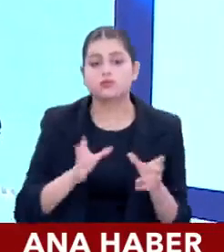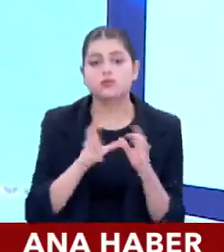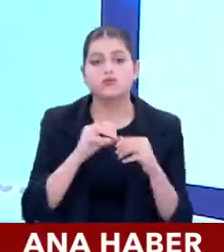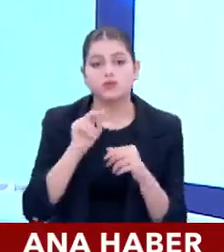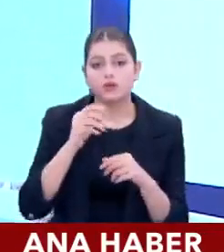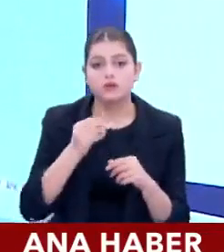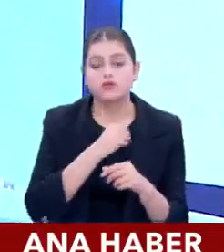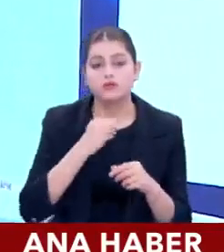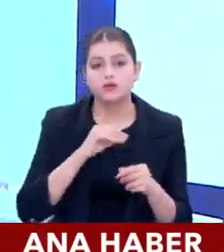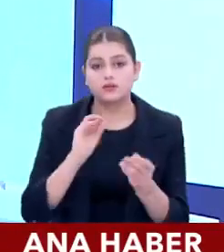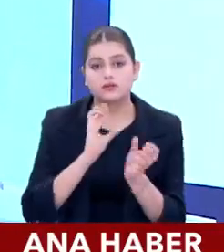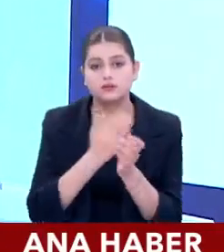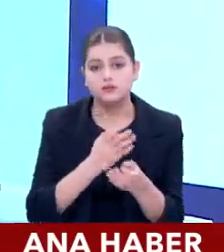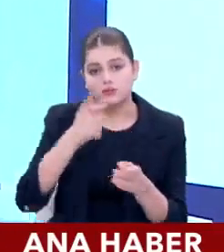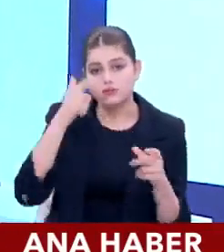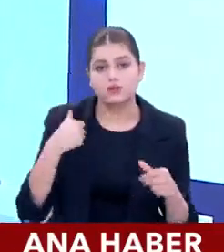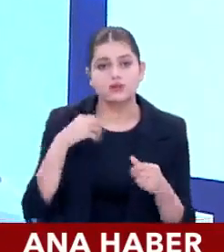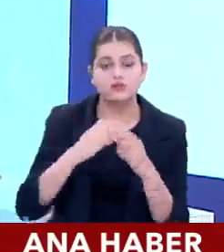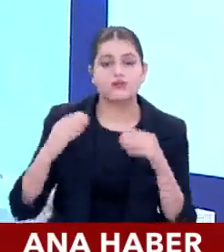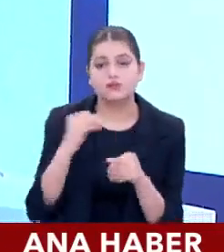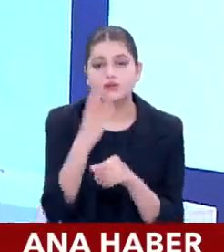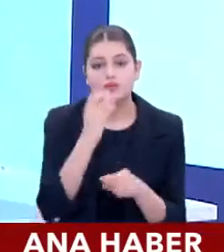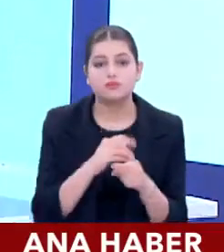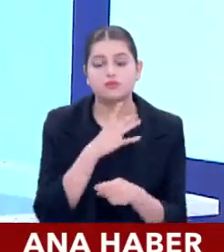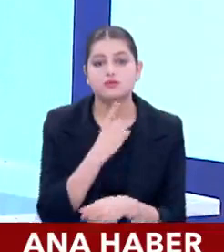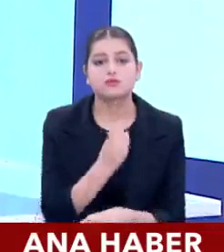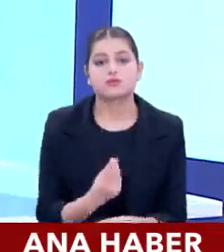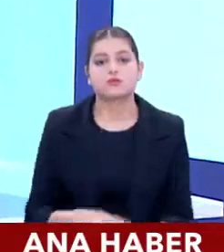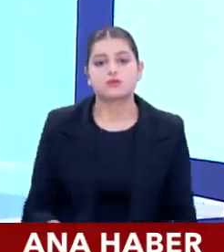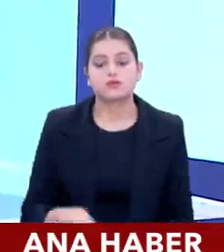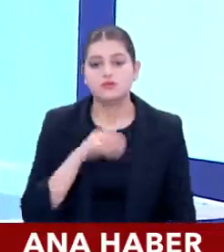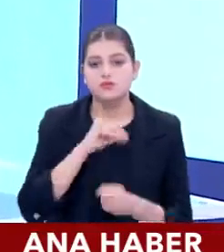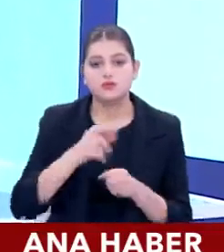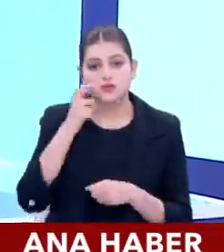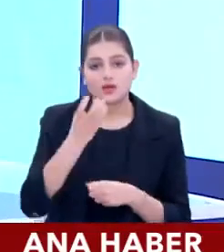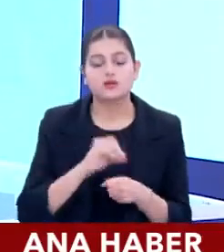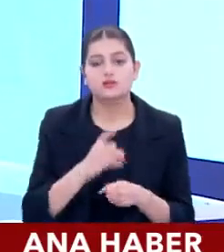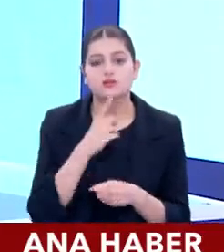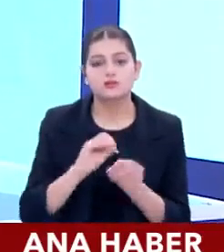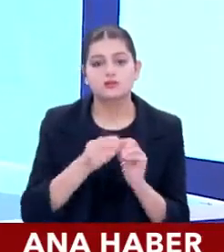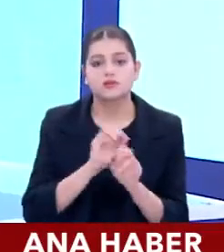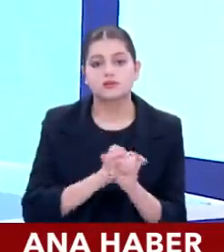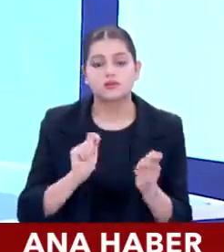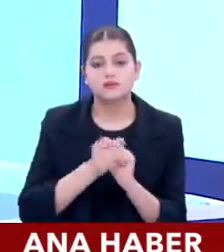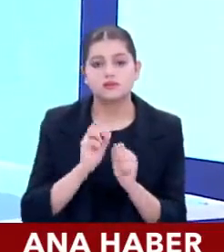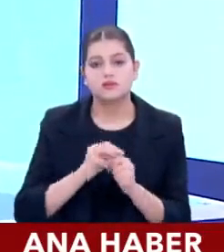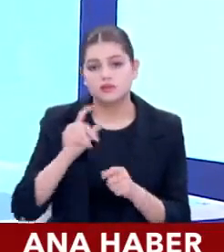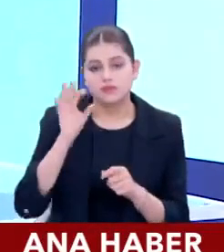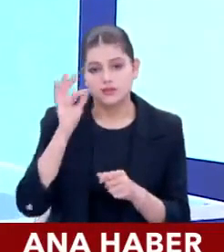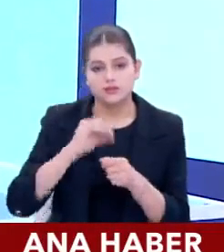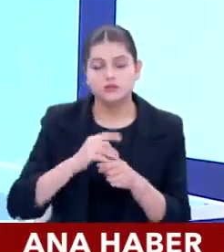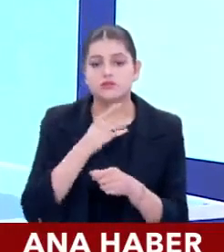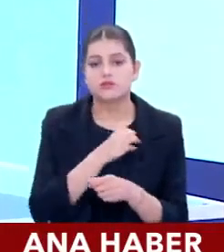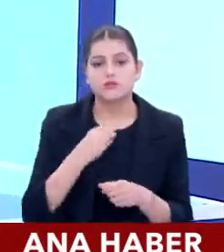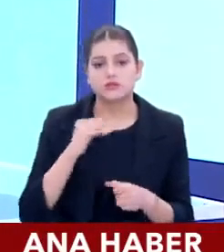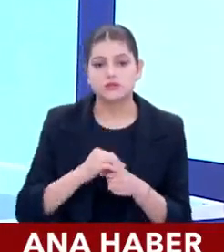toplam Hekim sayısı açısından Türkiye Yine üst sıralarda yer almasına rağmen nüfus dikkate alındığında Durum tam ters kişi başına düşen